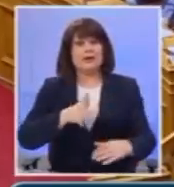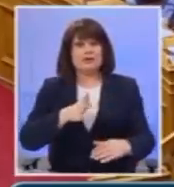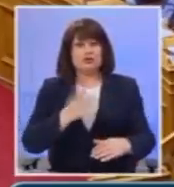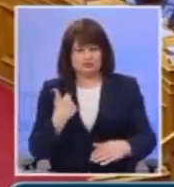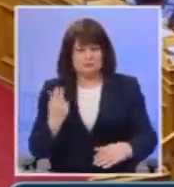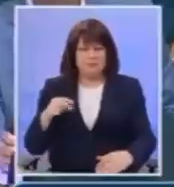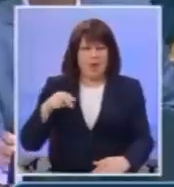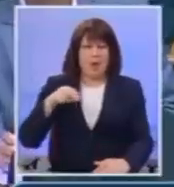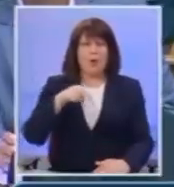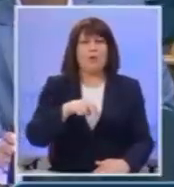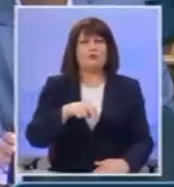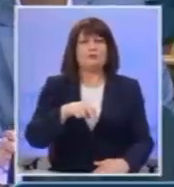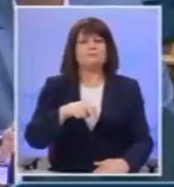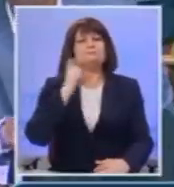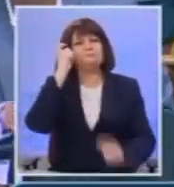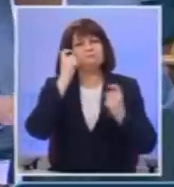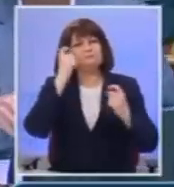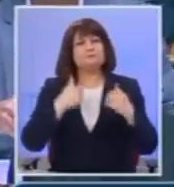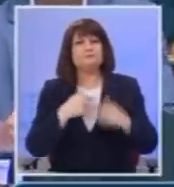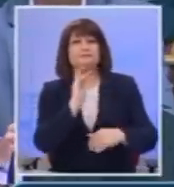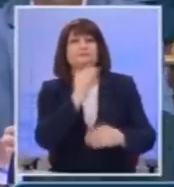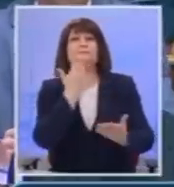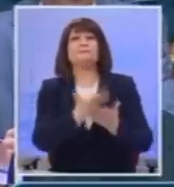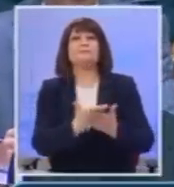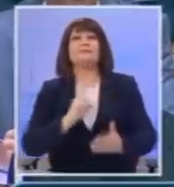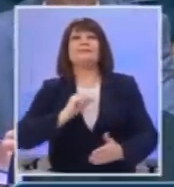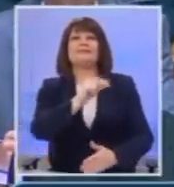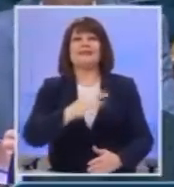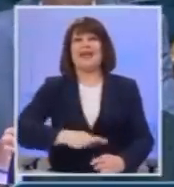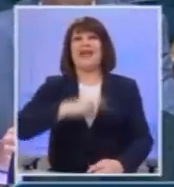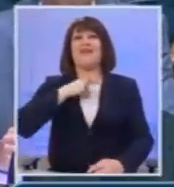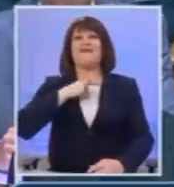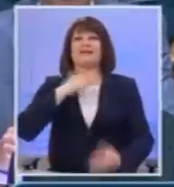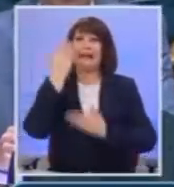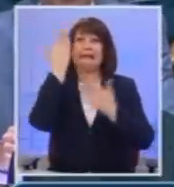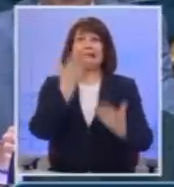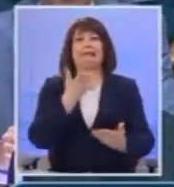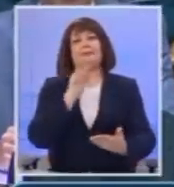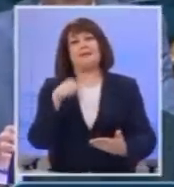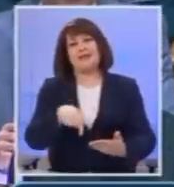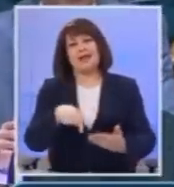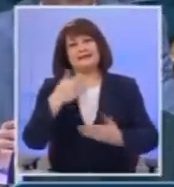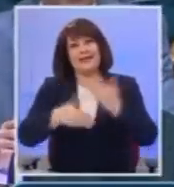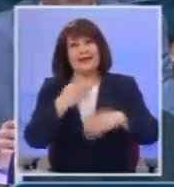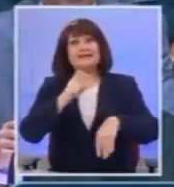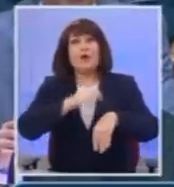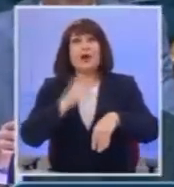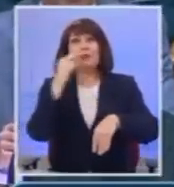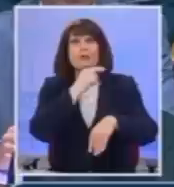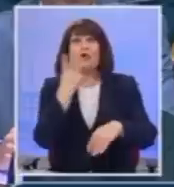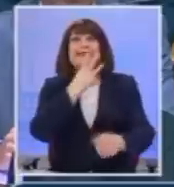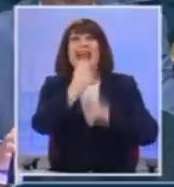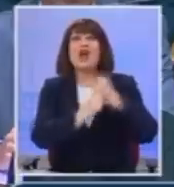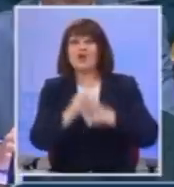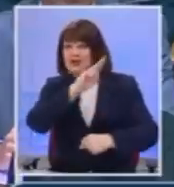ερχόμουν σκέφτηκα να προτείνω στον κύριο Τσίπρα να φορέσουμε και δύο γραβάτα για να τιμήσουμε αυτή τη διαδικασία που γίνεται μετά από